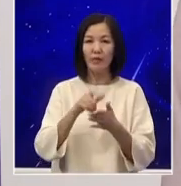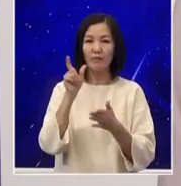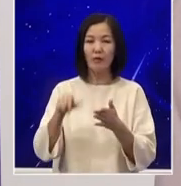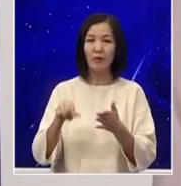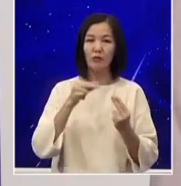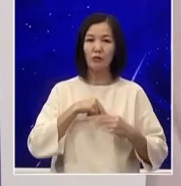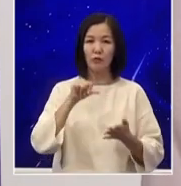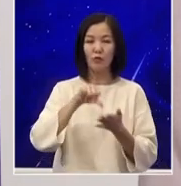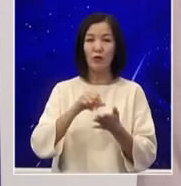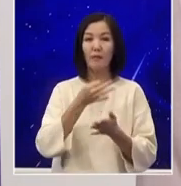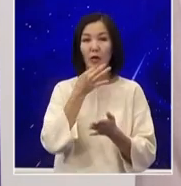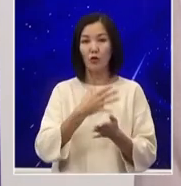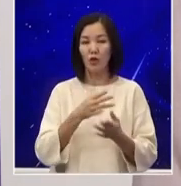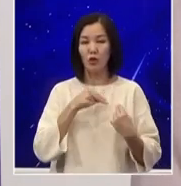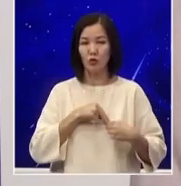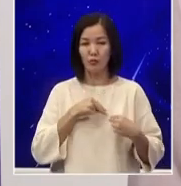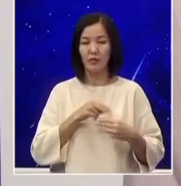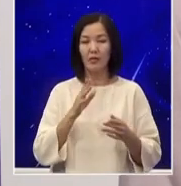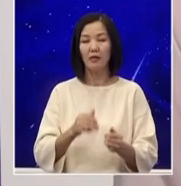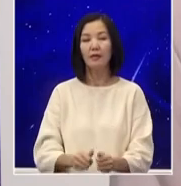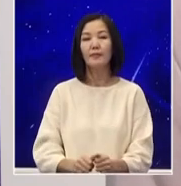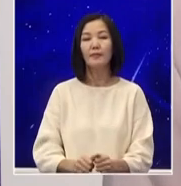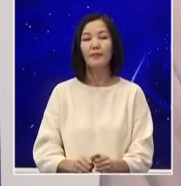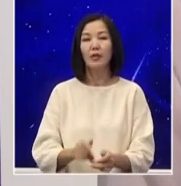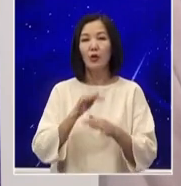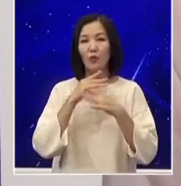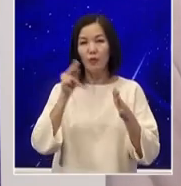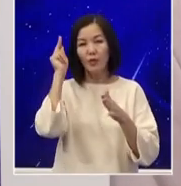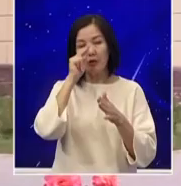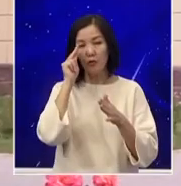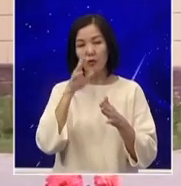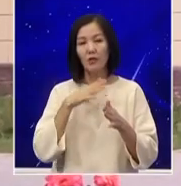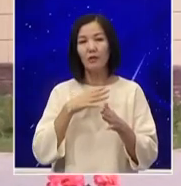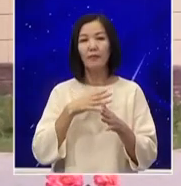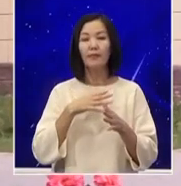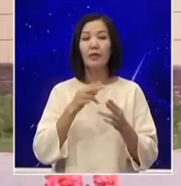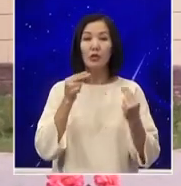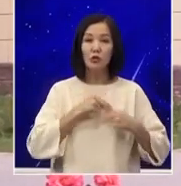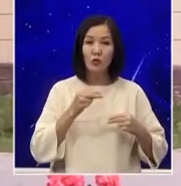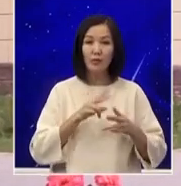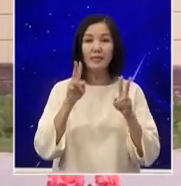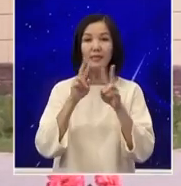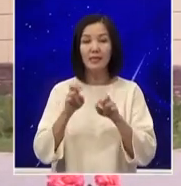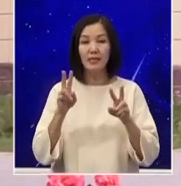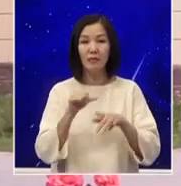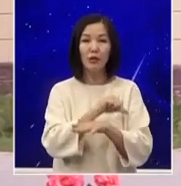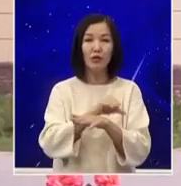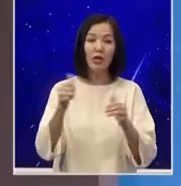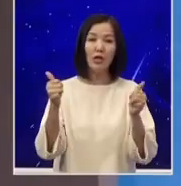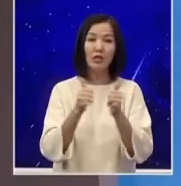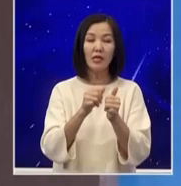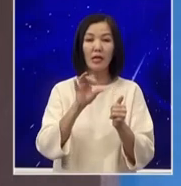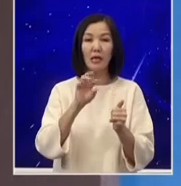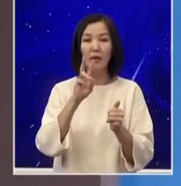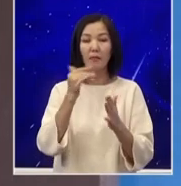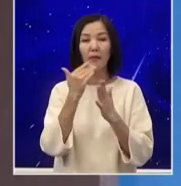орналастым. Өз жұмысым өзіме ұнайды. Көп деген нәрселер үйрендім. Еңбек етемін деген шекара шебіндегі халыққа еңбек бағдарламасы